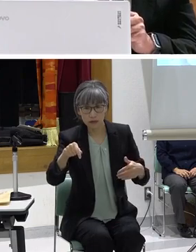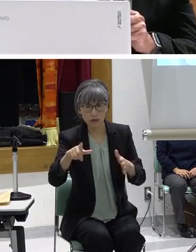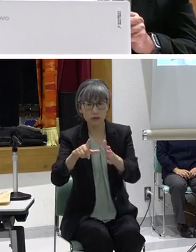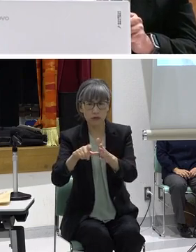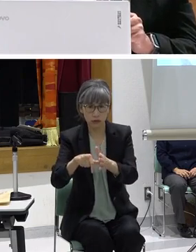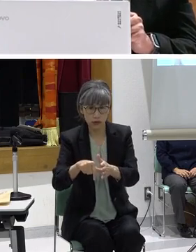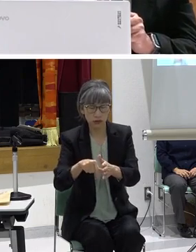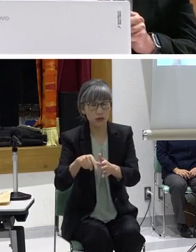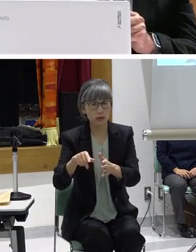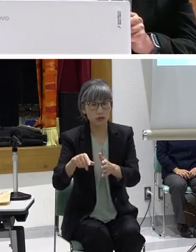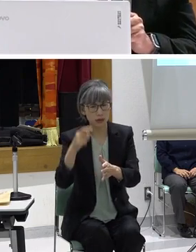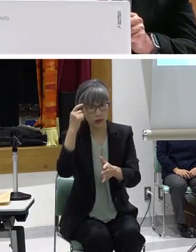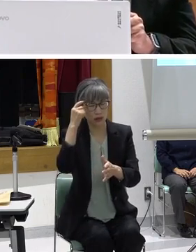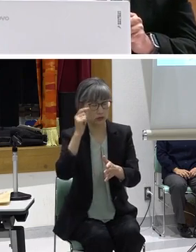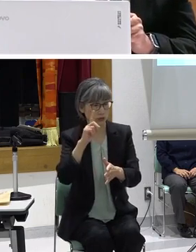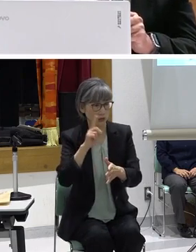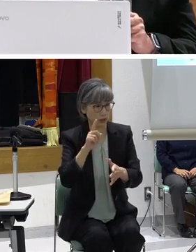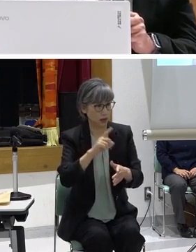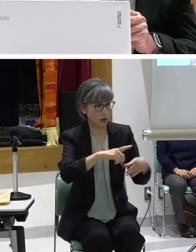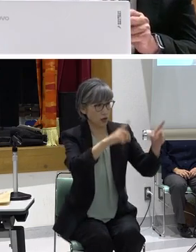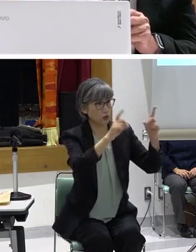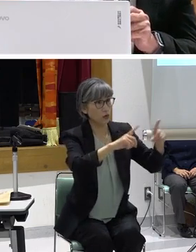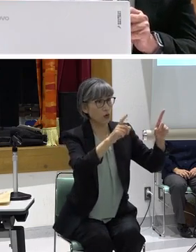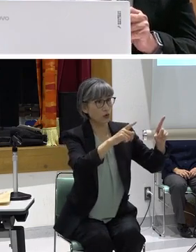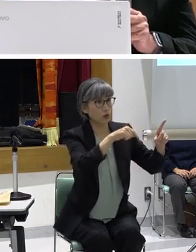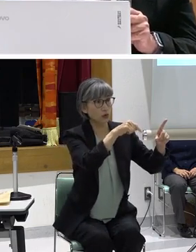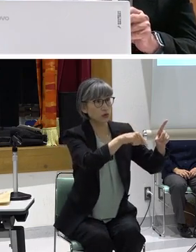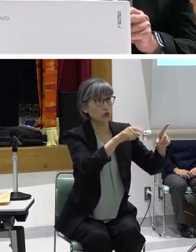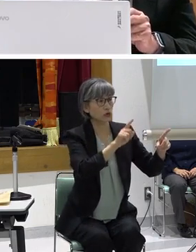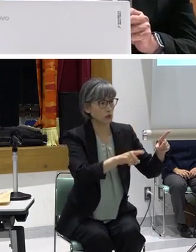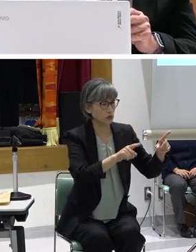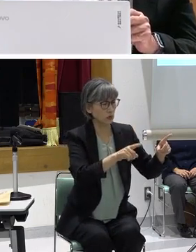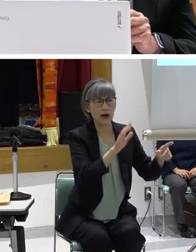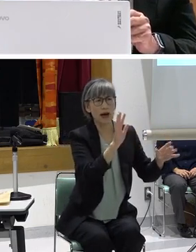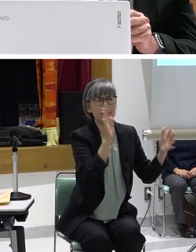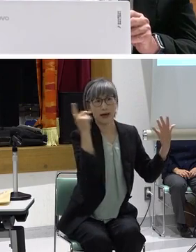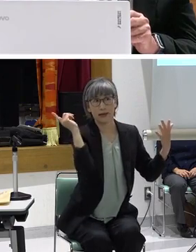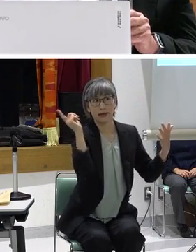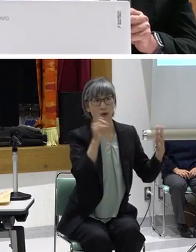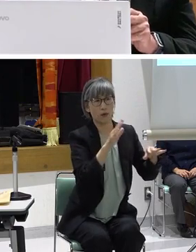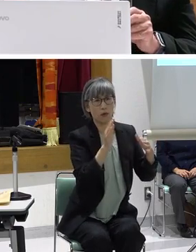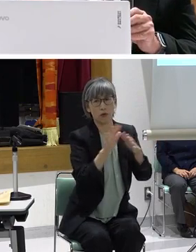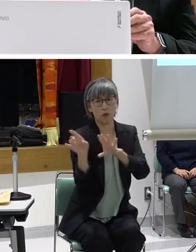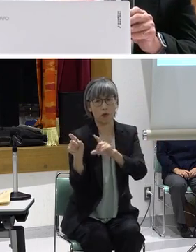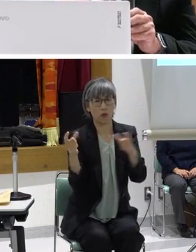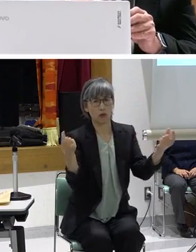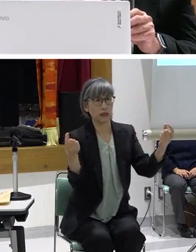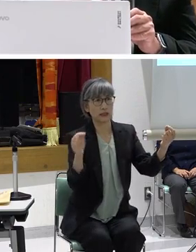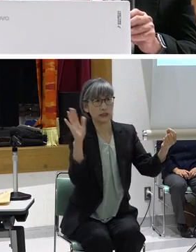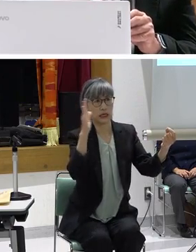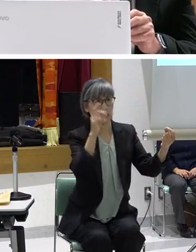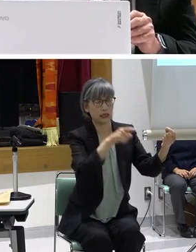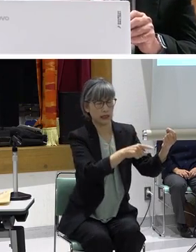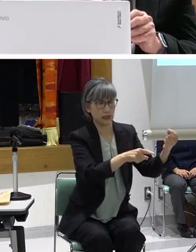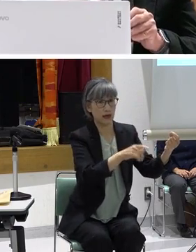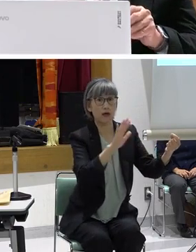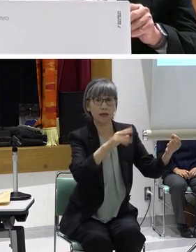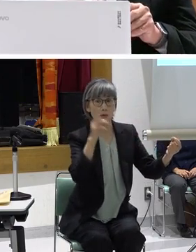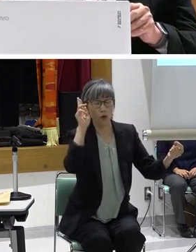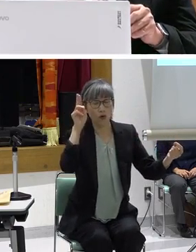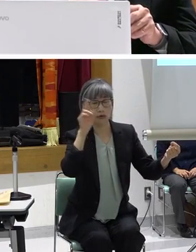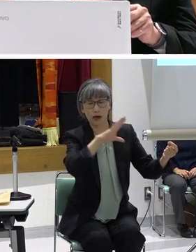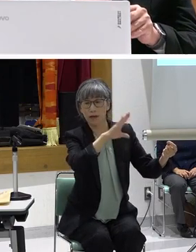東京のエレベーターはもちろんこんな仕組みはなくって、中でボタンを押さなきゃいけないんですね。 で、ところが大阪へ戻ってきた